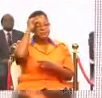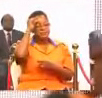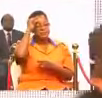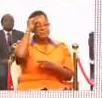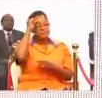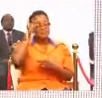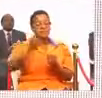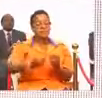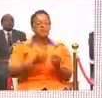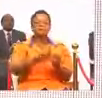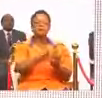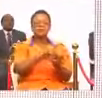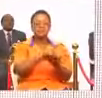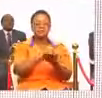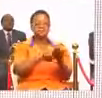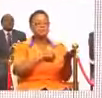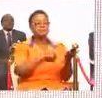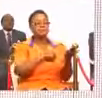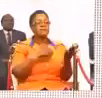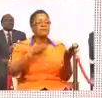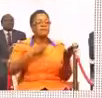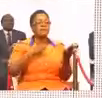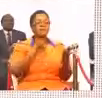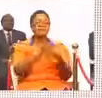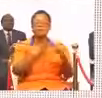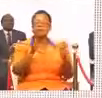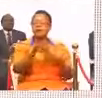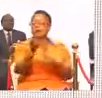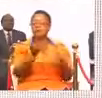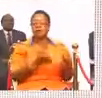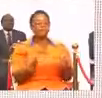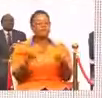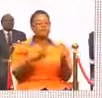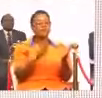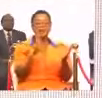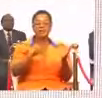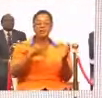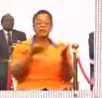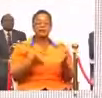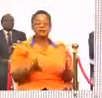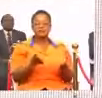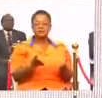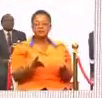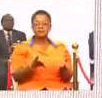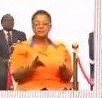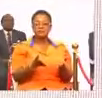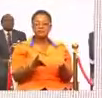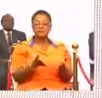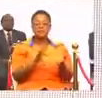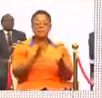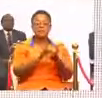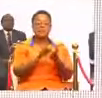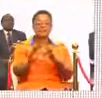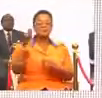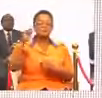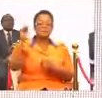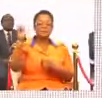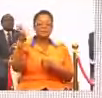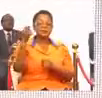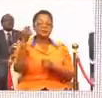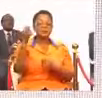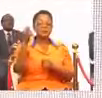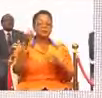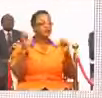Wenzangu delegates, there is no other opportunity than now that Kenya